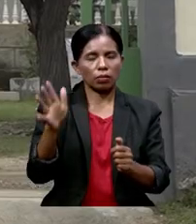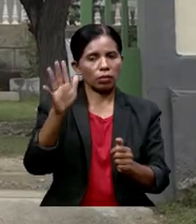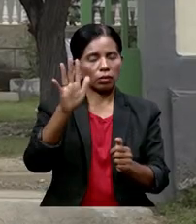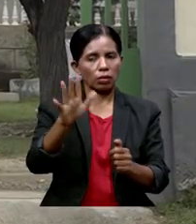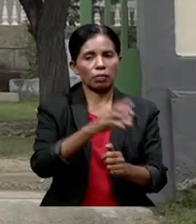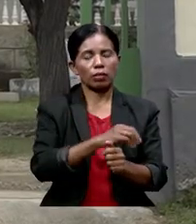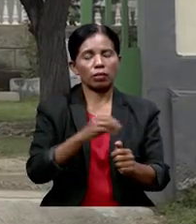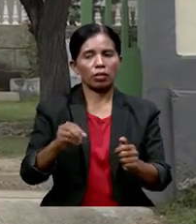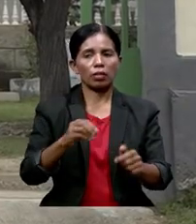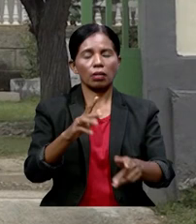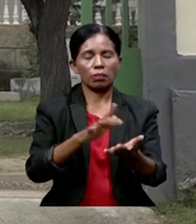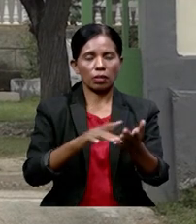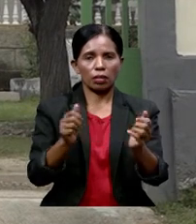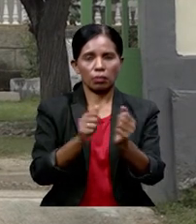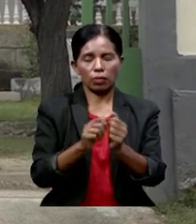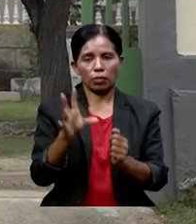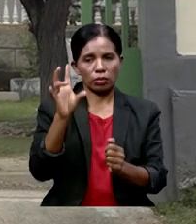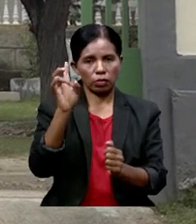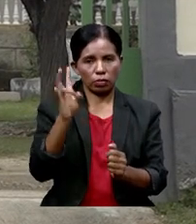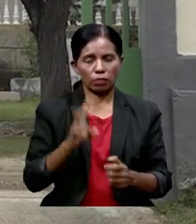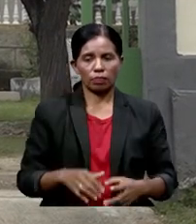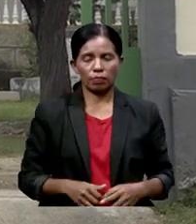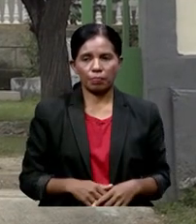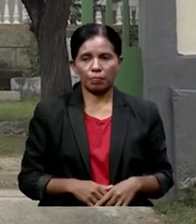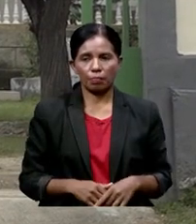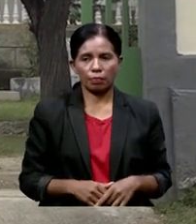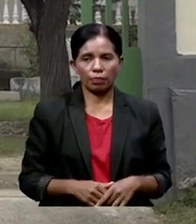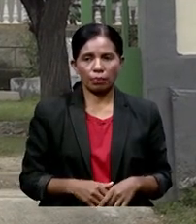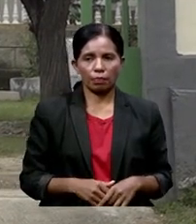konsumavis hamutuk item hitu Dilma Sujeti, Efigenia Babu, GMN.